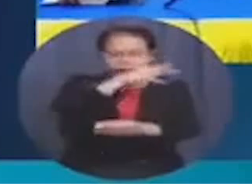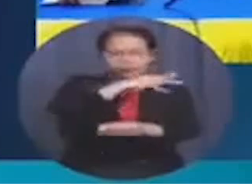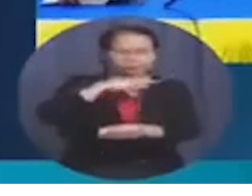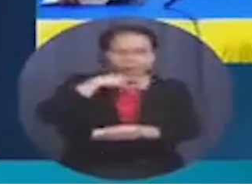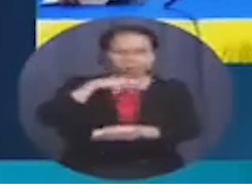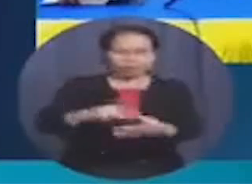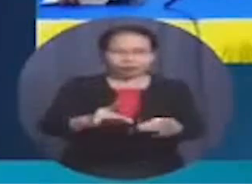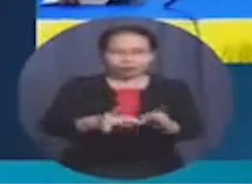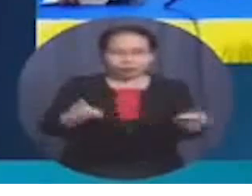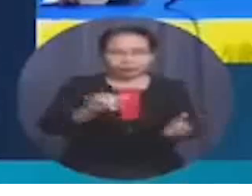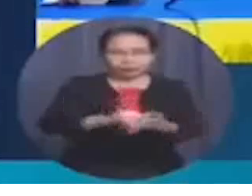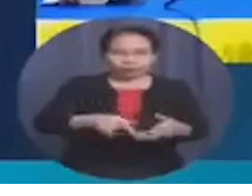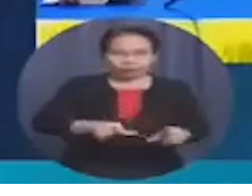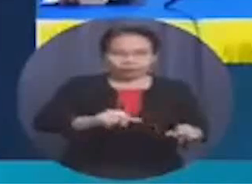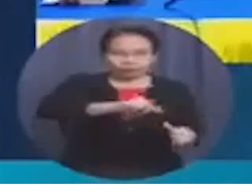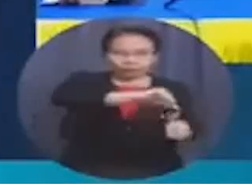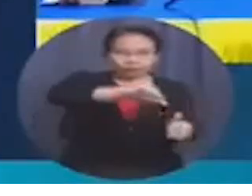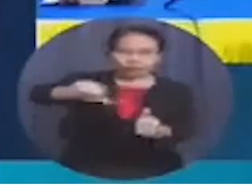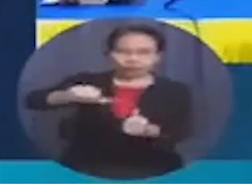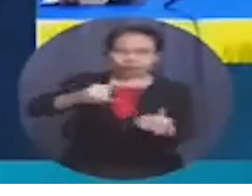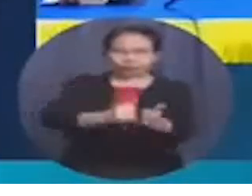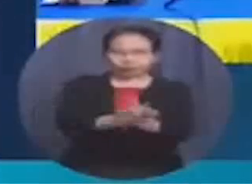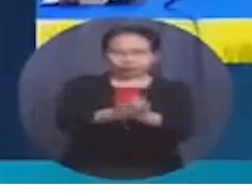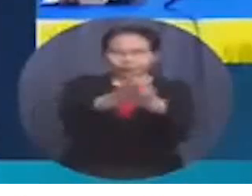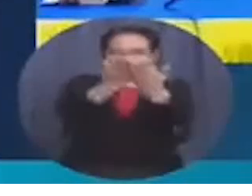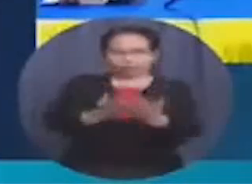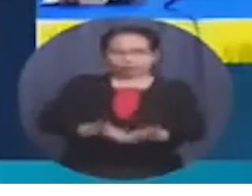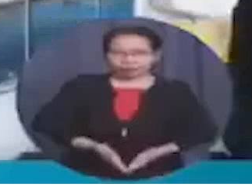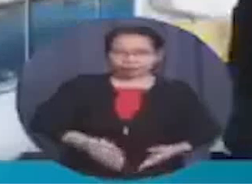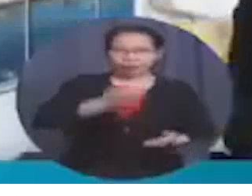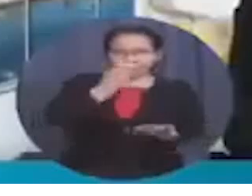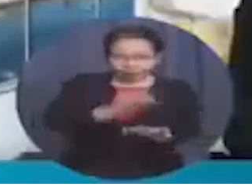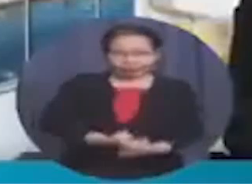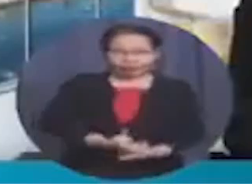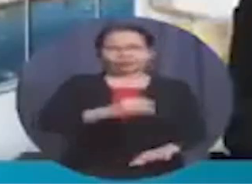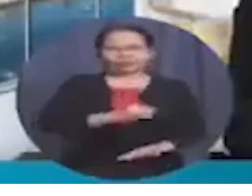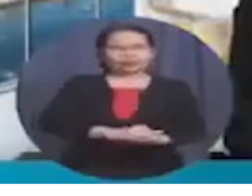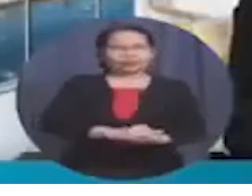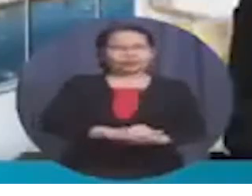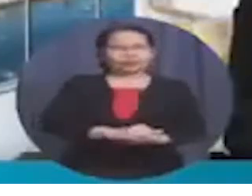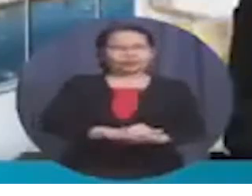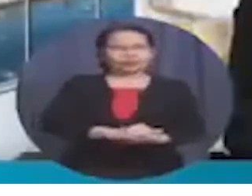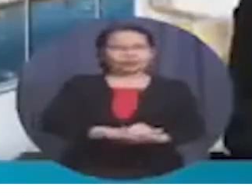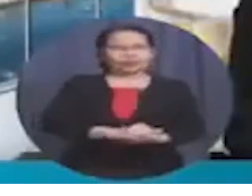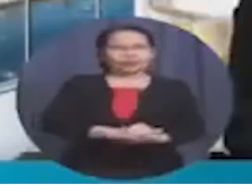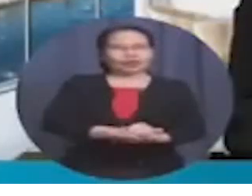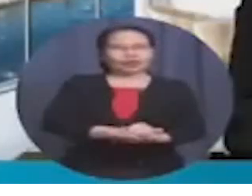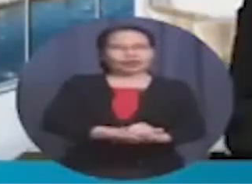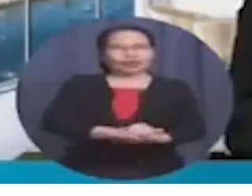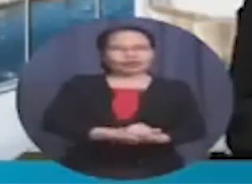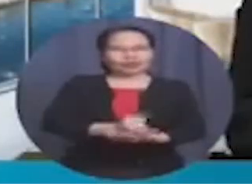paikot-ikot. Nasa Biblia, nasa ebidensya. Hindi ko natanong kanina yung kapatid na saksi ni